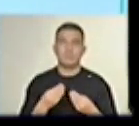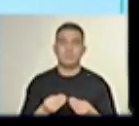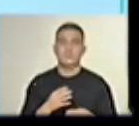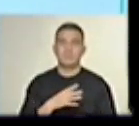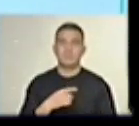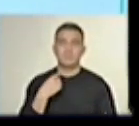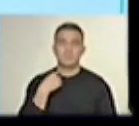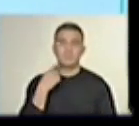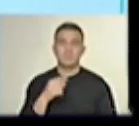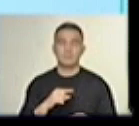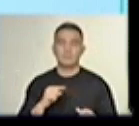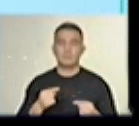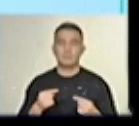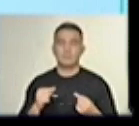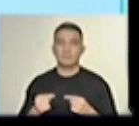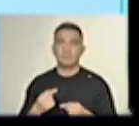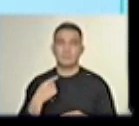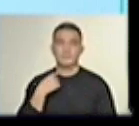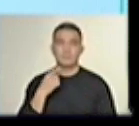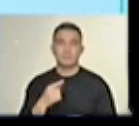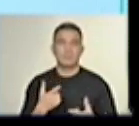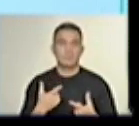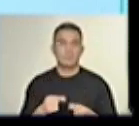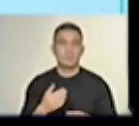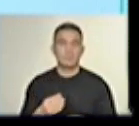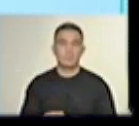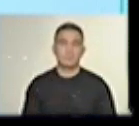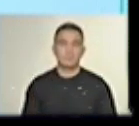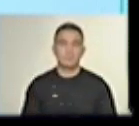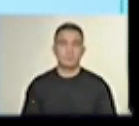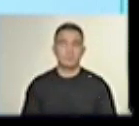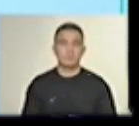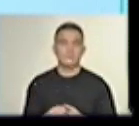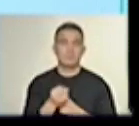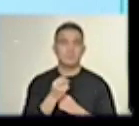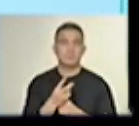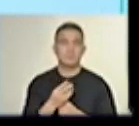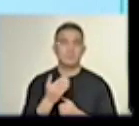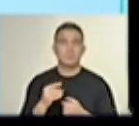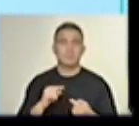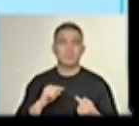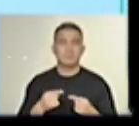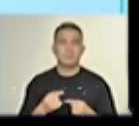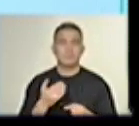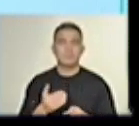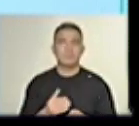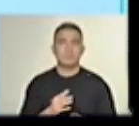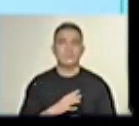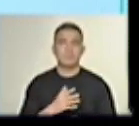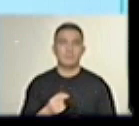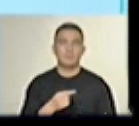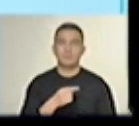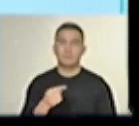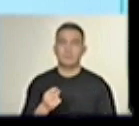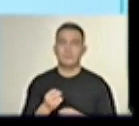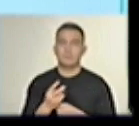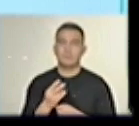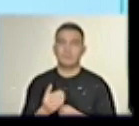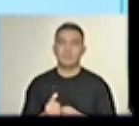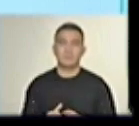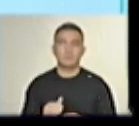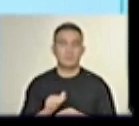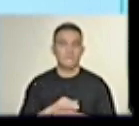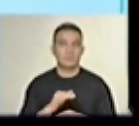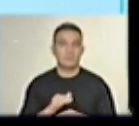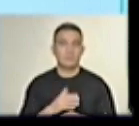sonlarga qarama-qarshi sonlarni toping-chi. 12. 12 ga qarama-qarshi son minus 12.